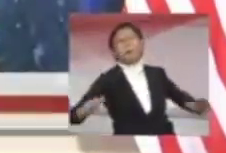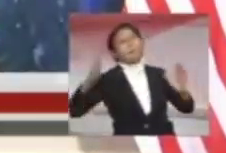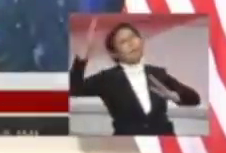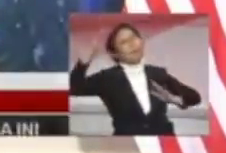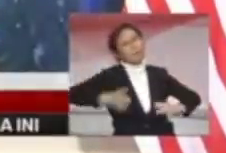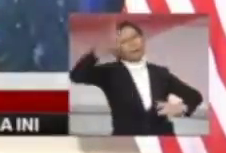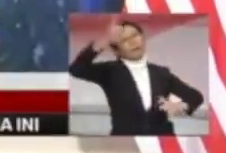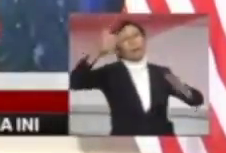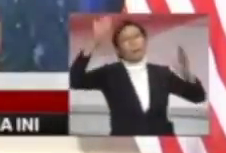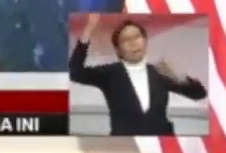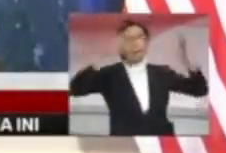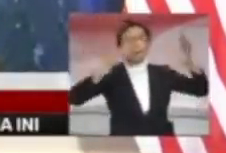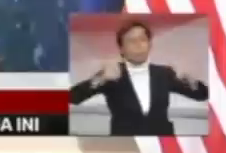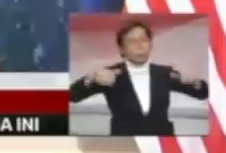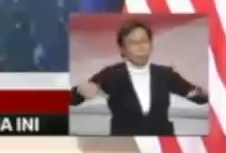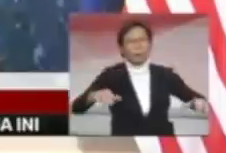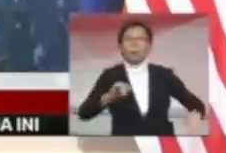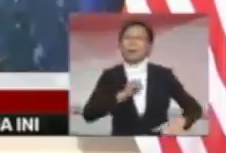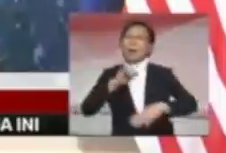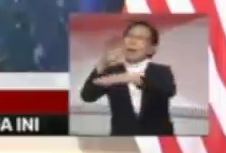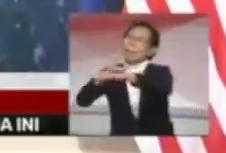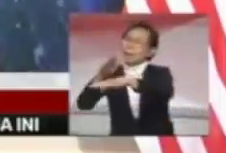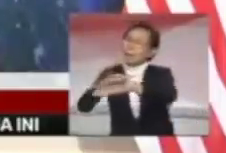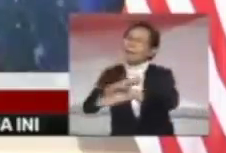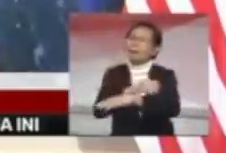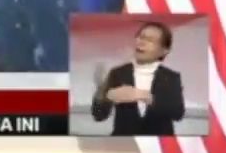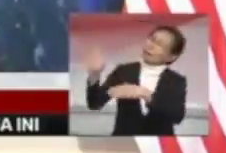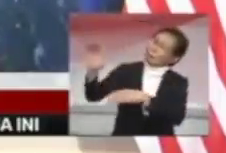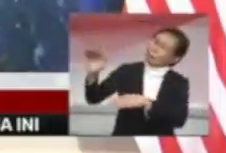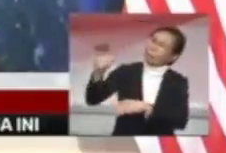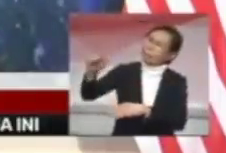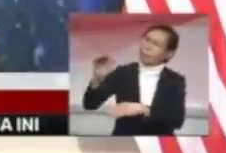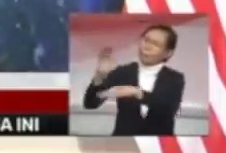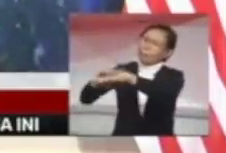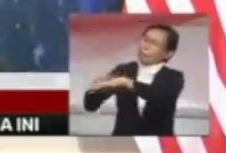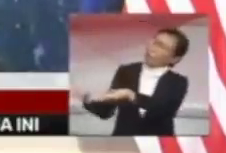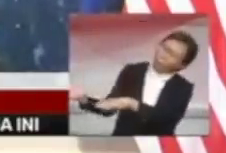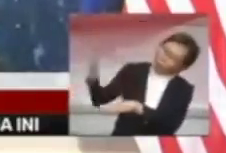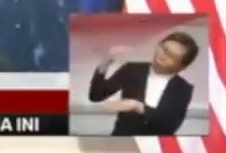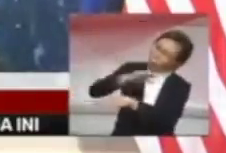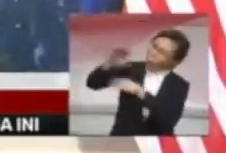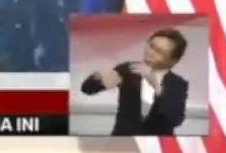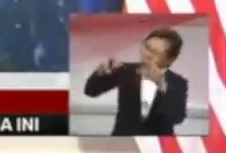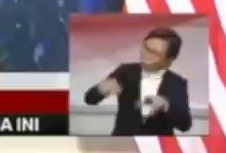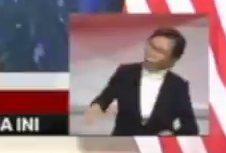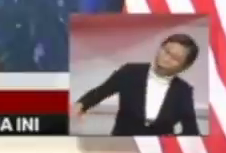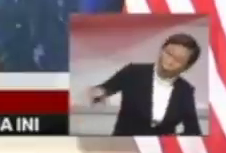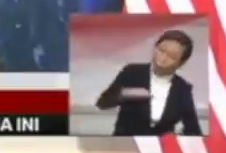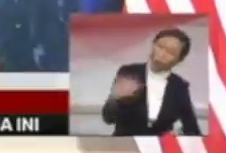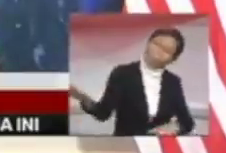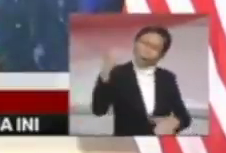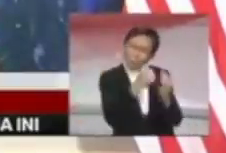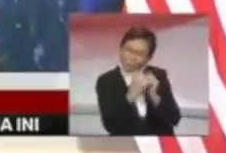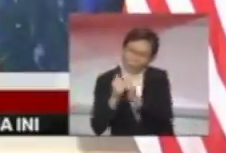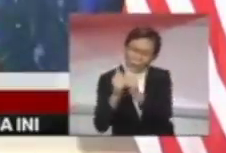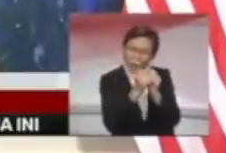tiga fase fase pertama membabitkan sejumlah 500.000 petugas barisan hadapan yang terdiri dari pada